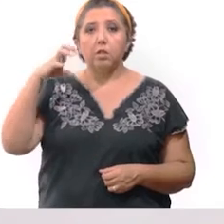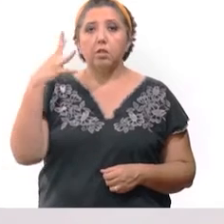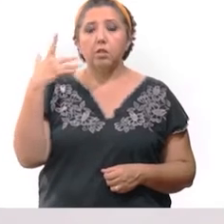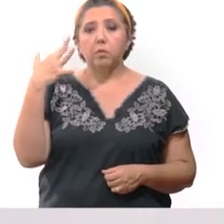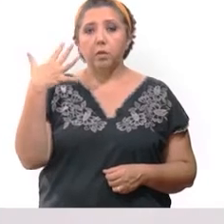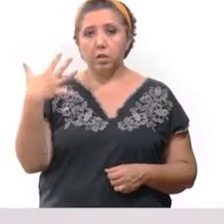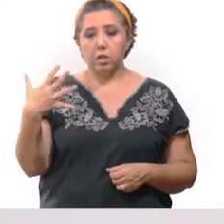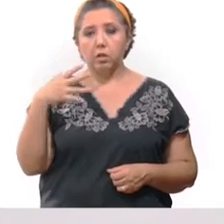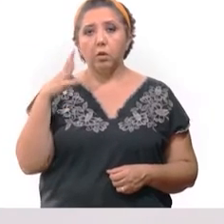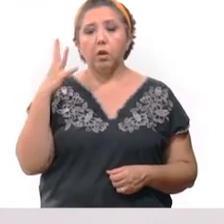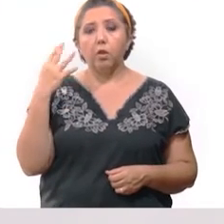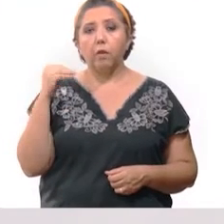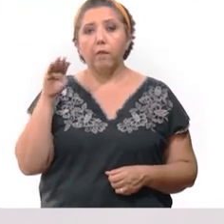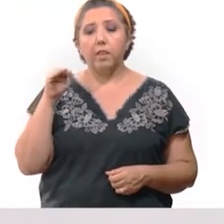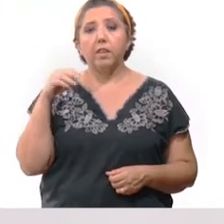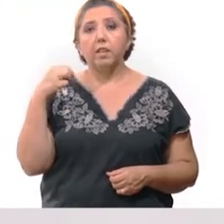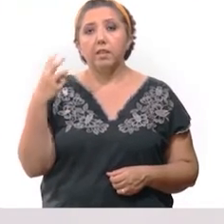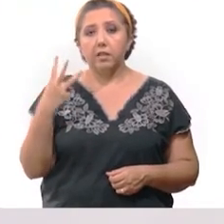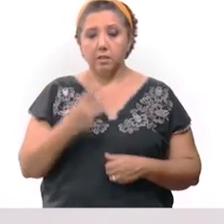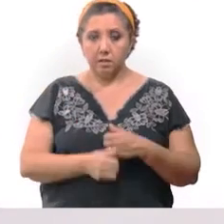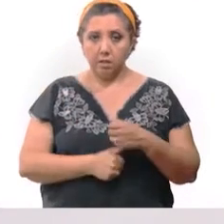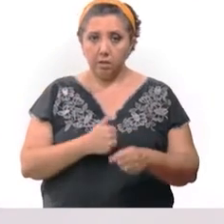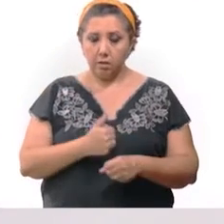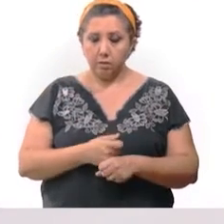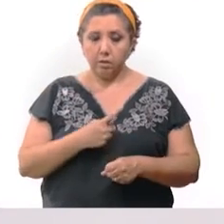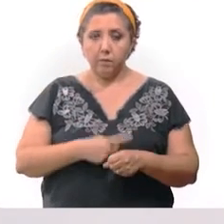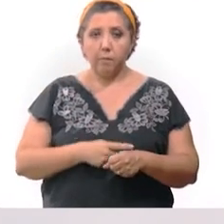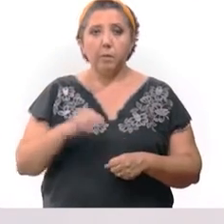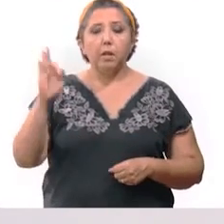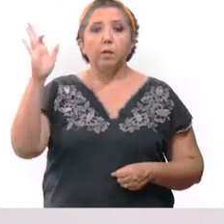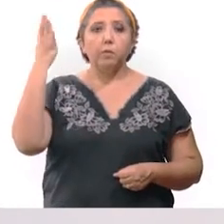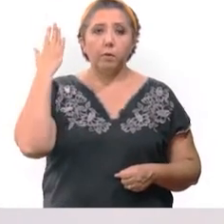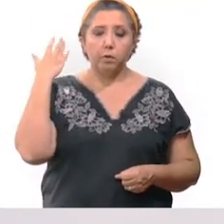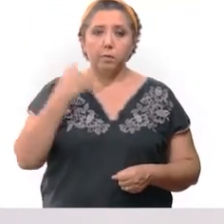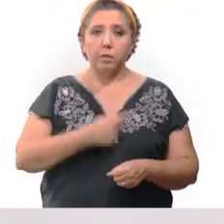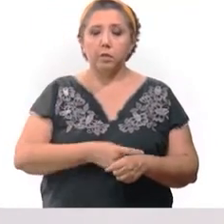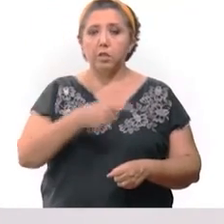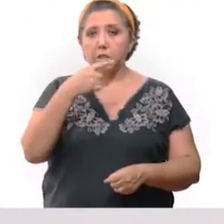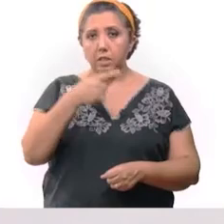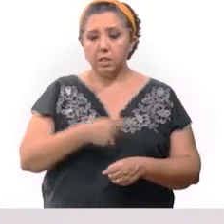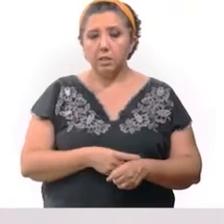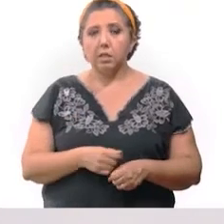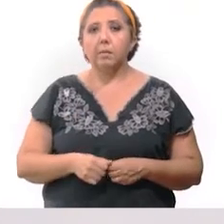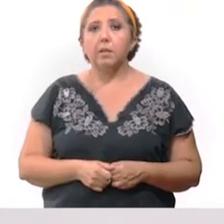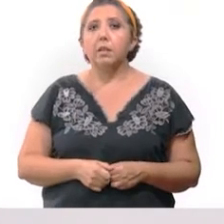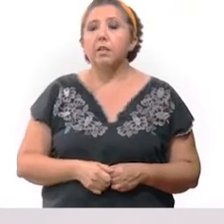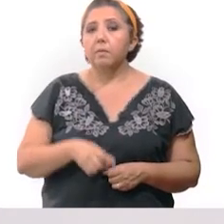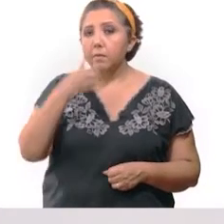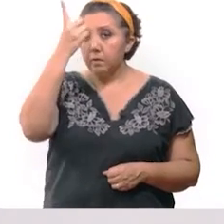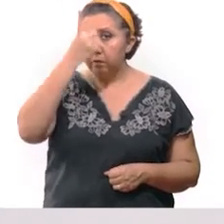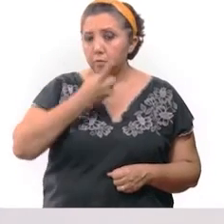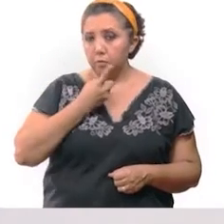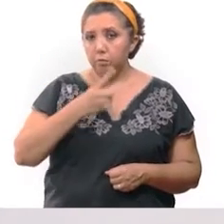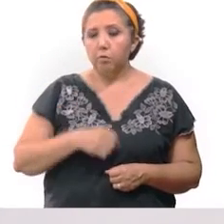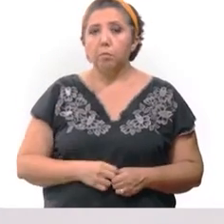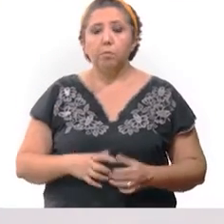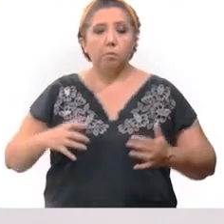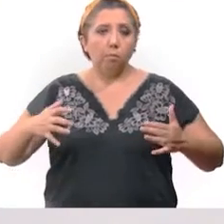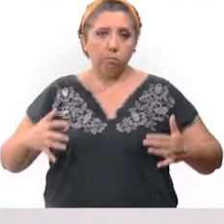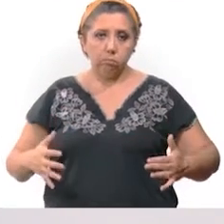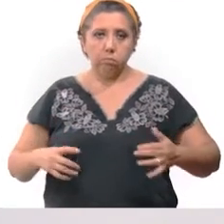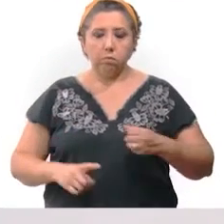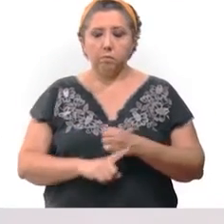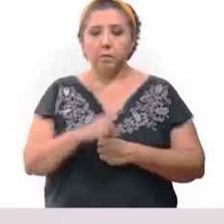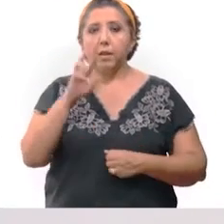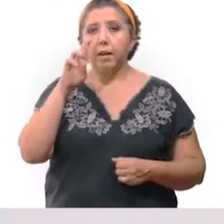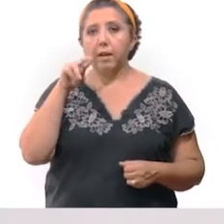kalano jumpuli hospitale, yanulak etupatiko bashkron yesle shak albetantyobo, ukinil tulak lemako zaku pagati o le kohanilo, tiang ixilubelwinal tak